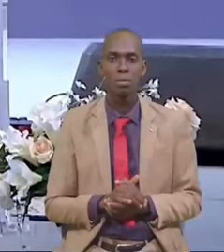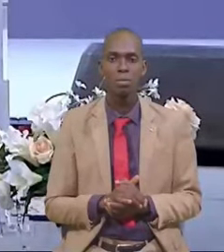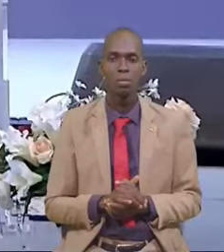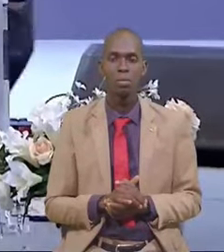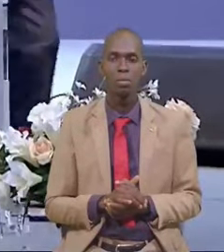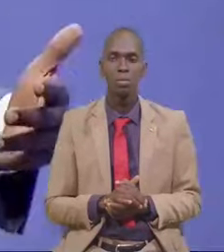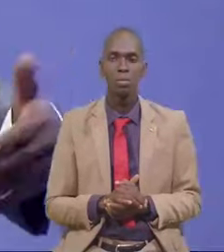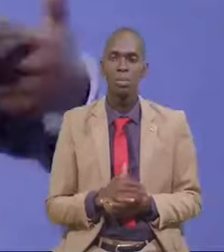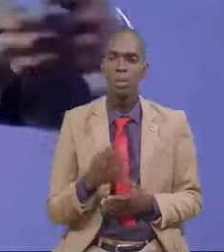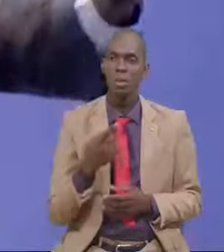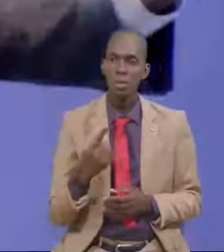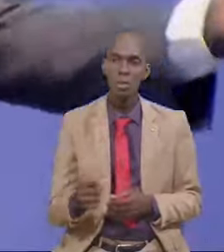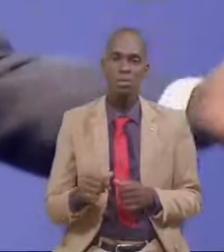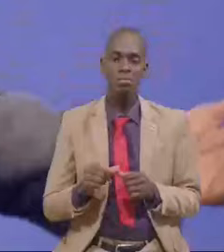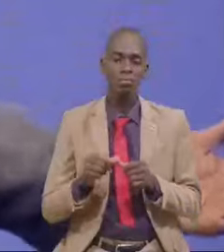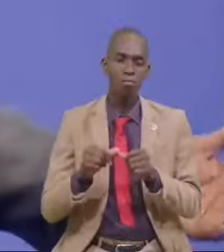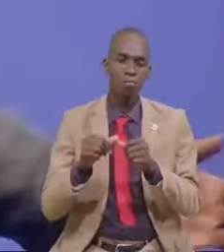La perpétuité, la continuité.